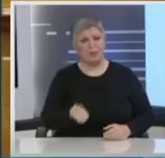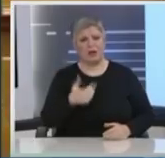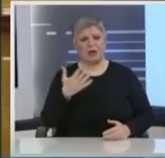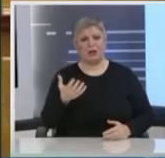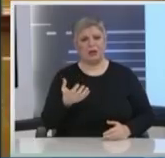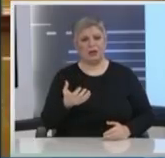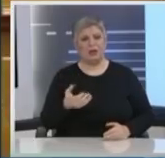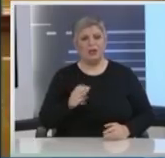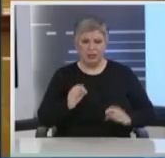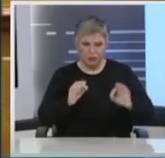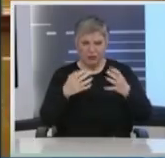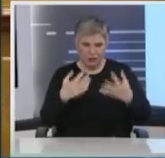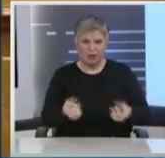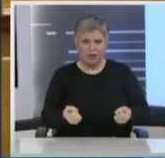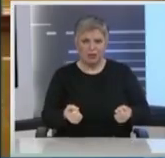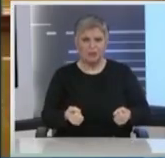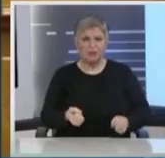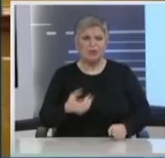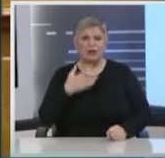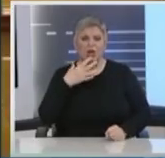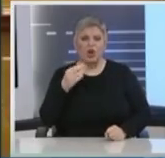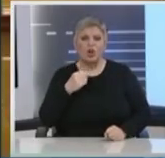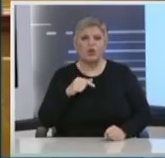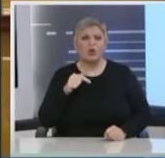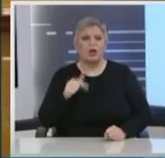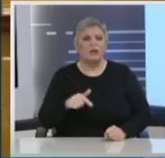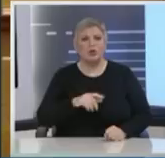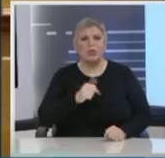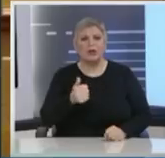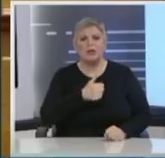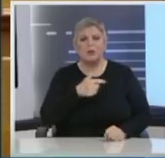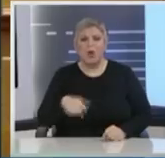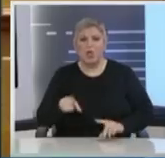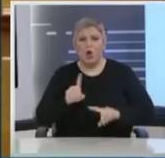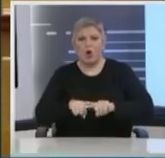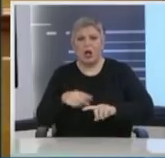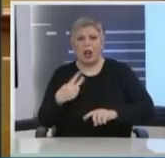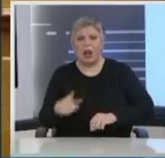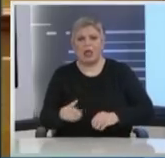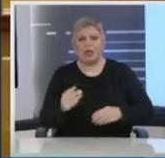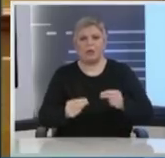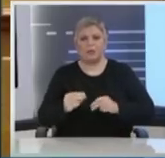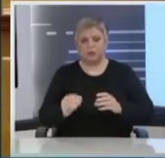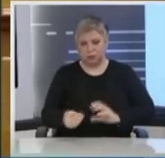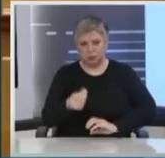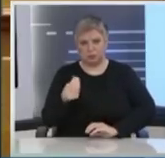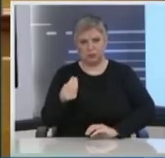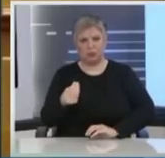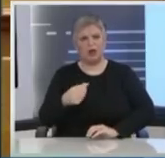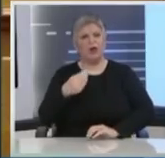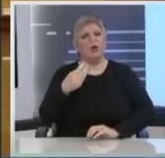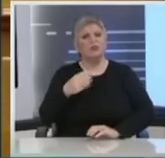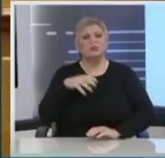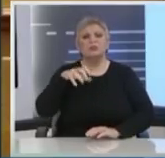Νοβάρτης, διότι το σκάνδαλο αυτό δεν είναι ένα σκάνδαλο που αφορά μόνο την Ελλάδα. Αλλά αφορά πολλές